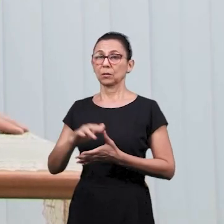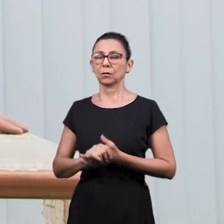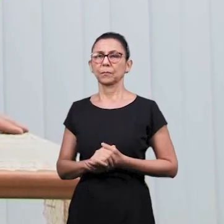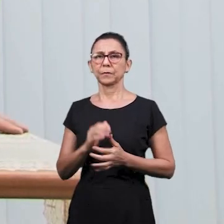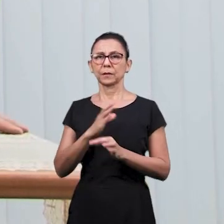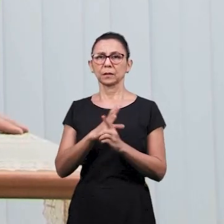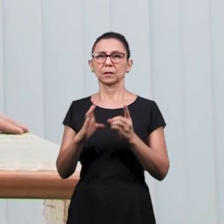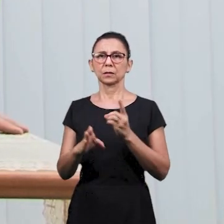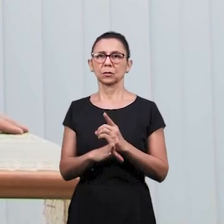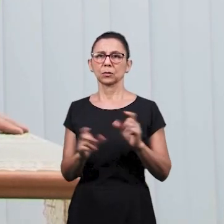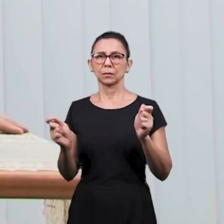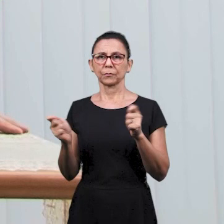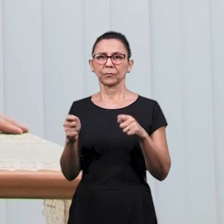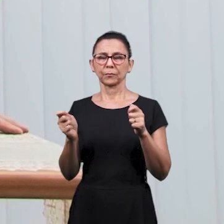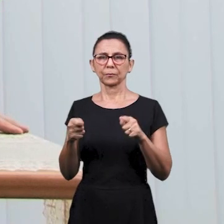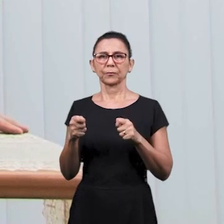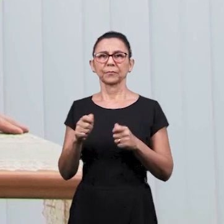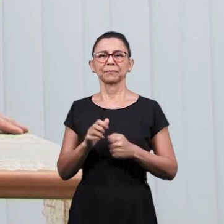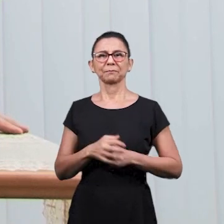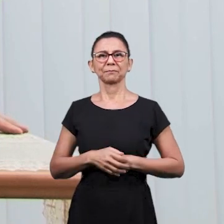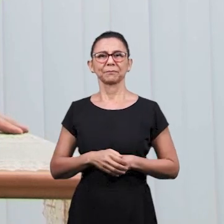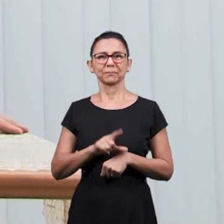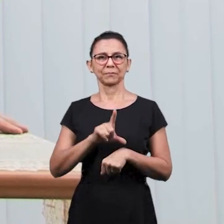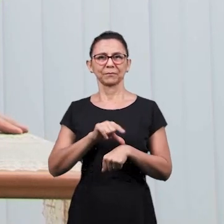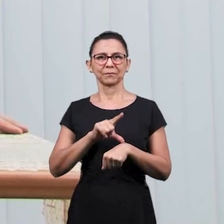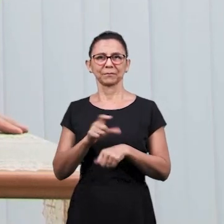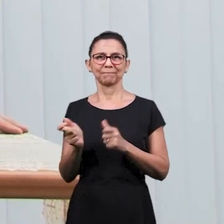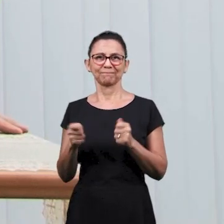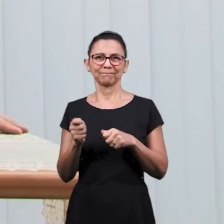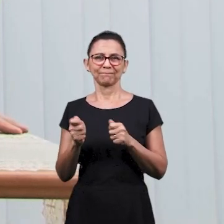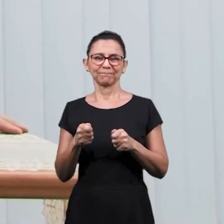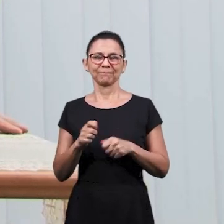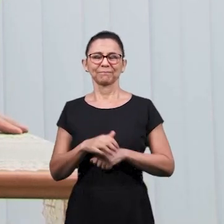в служении и присутствии Господнем, и